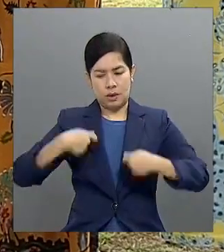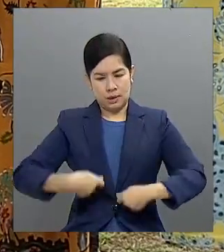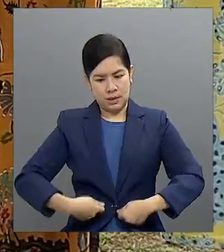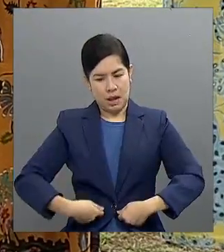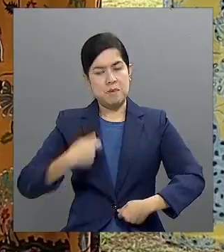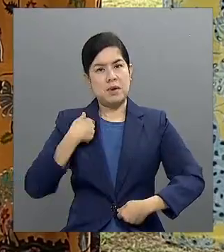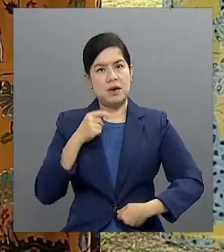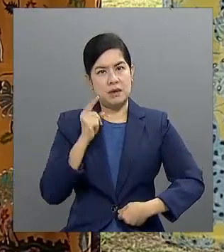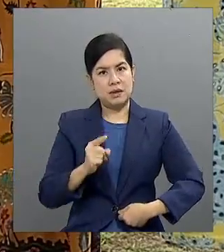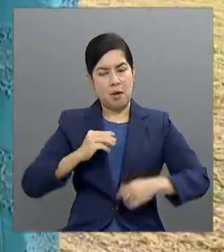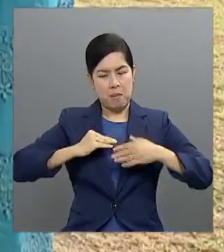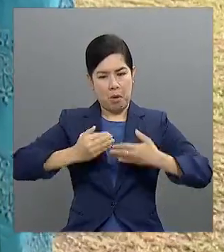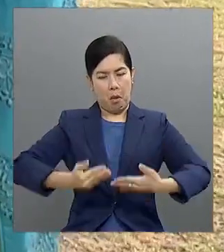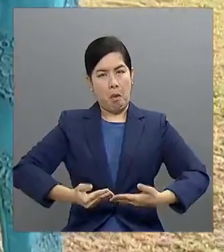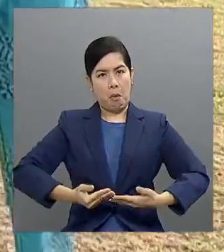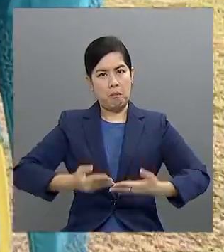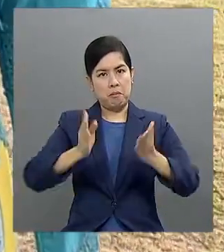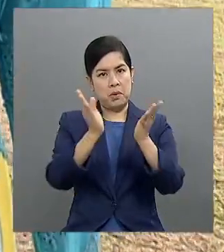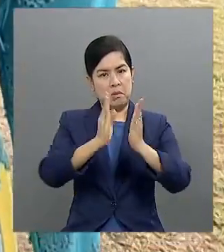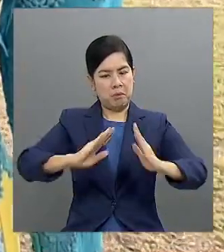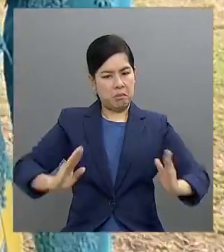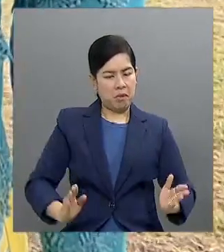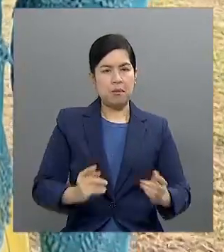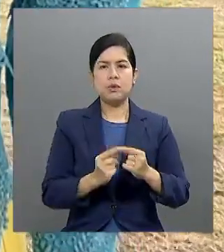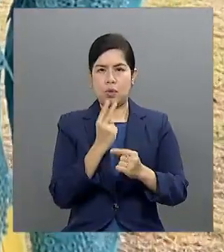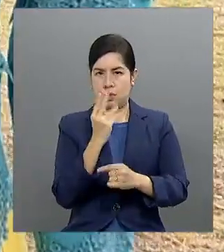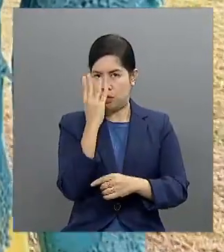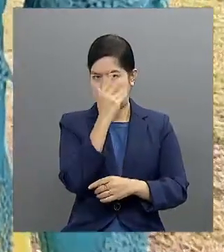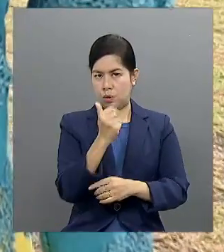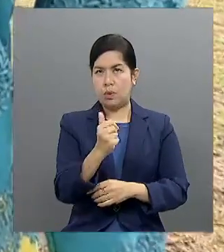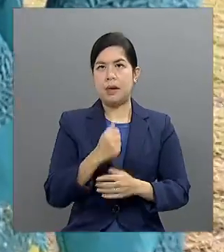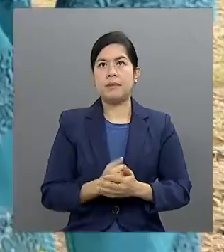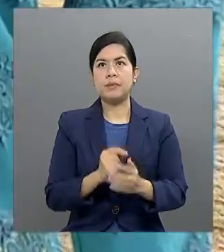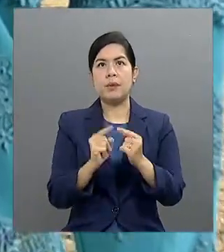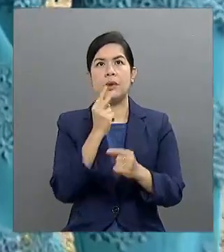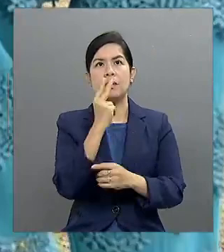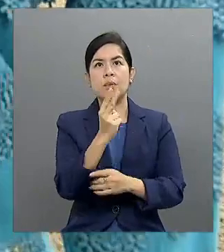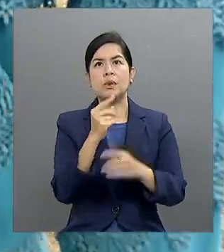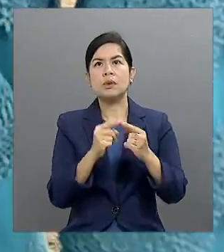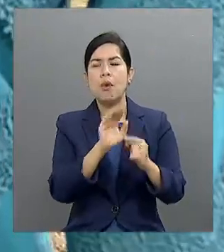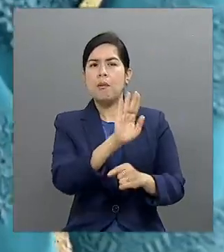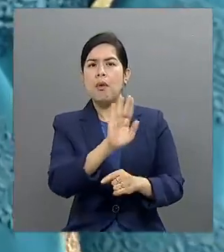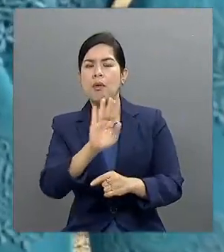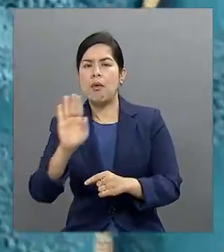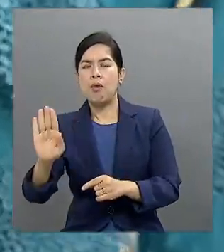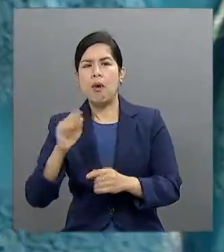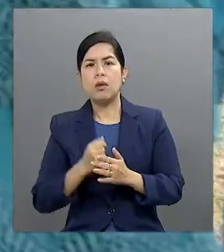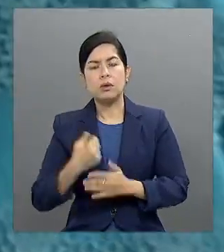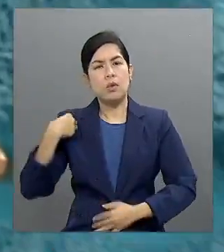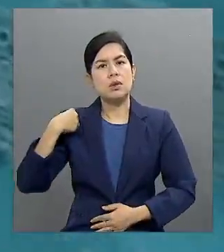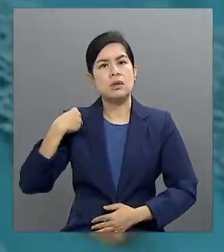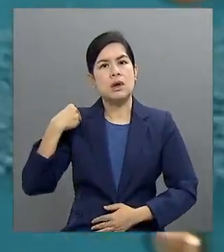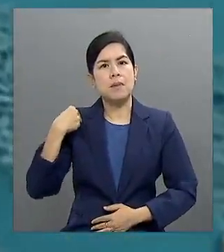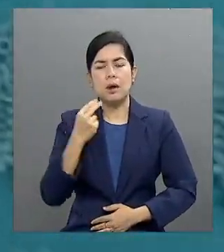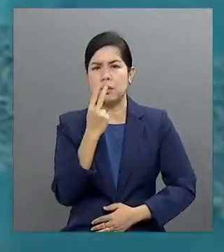แต่จริงๆนะคะต่อให้ไม่มีอกเอวสะโพกแอบรู้สึกว่าด้วยคัตติ้งและสรีระชุด ของที่นี่เองใครใส่ก็สวยค่ะคุณสมยศ